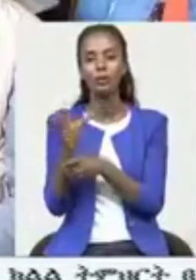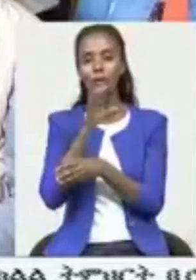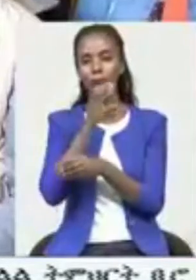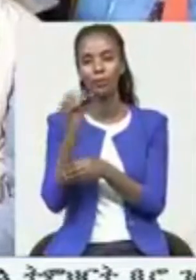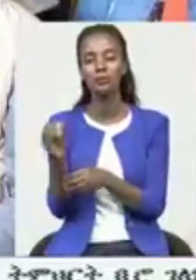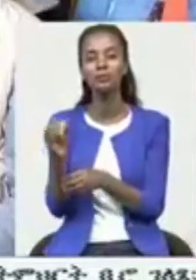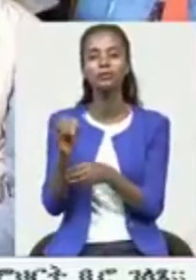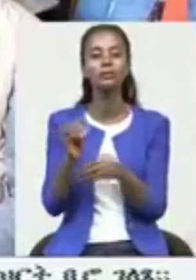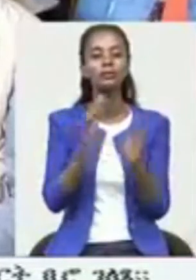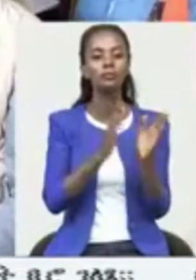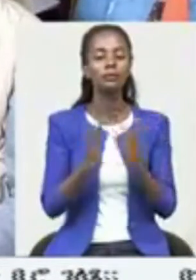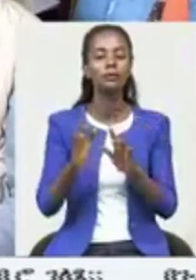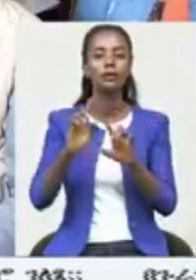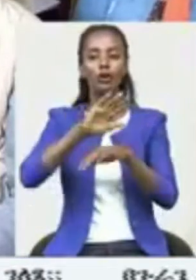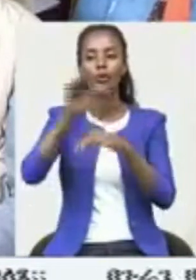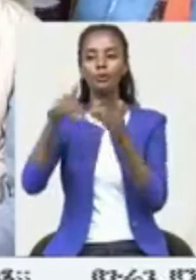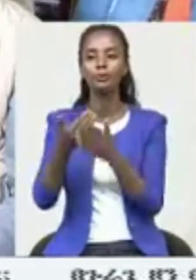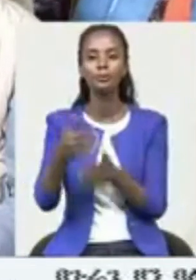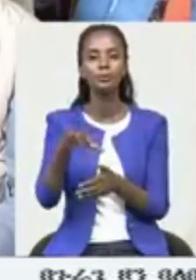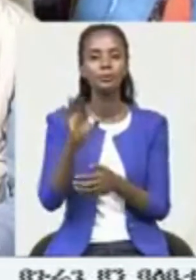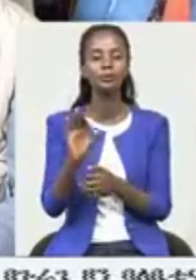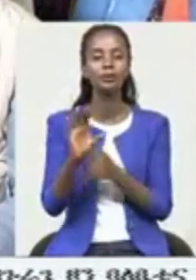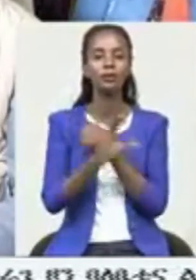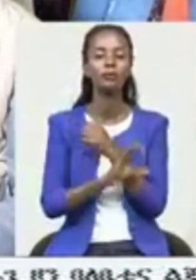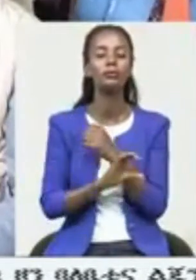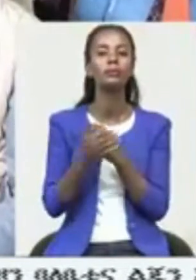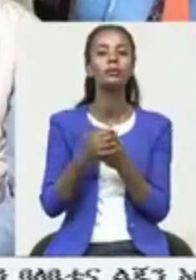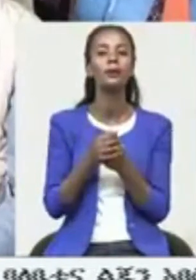ዝግጅት ከሁሉም በእኛ ክልል ውስጥ ከሚገኙ